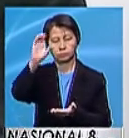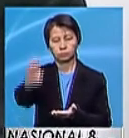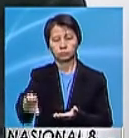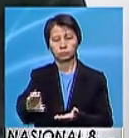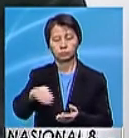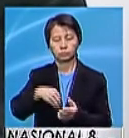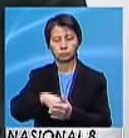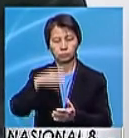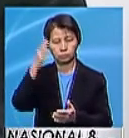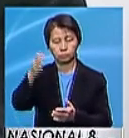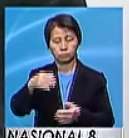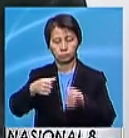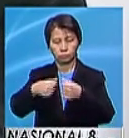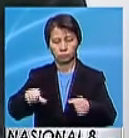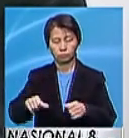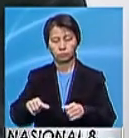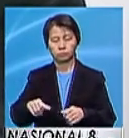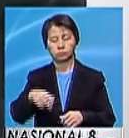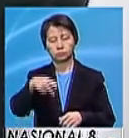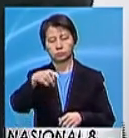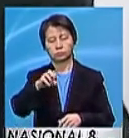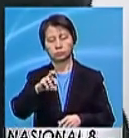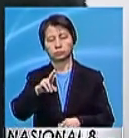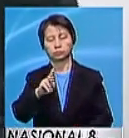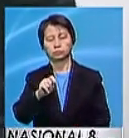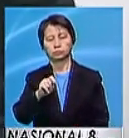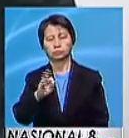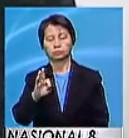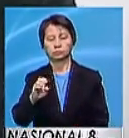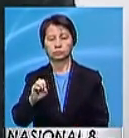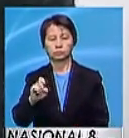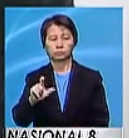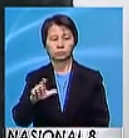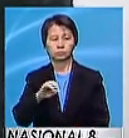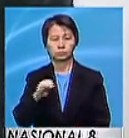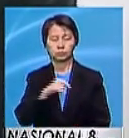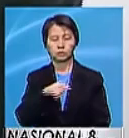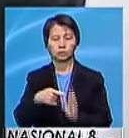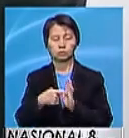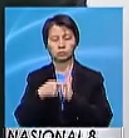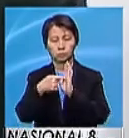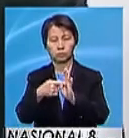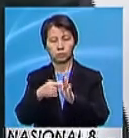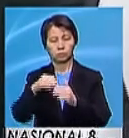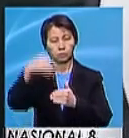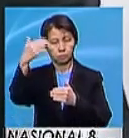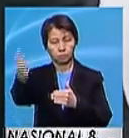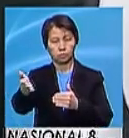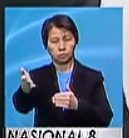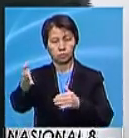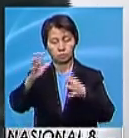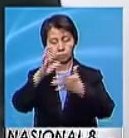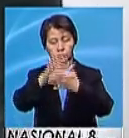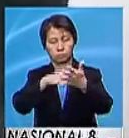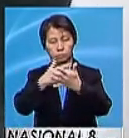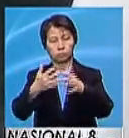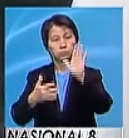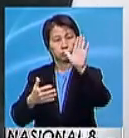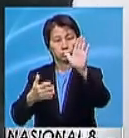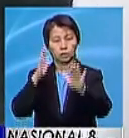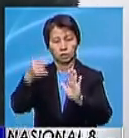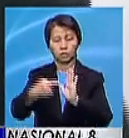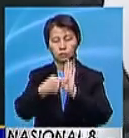in a fairly diversified portfolio. And our performance has shown, maybe in the next chart or next one or two charts will